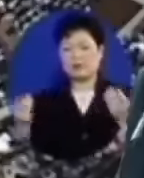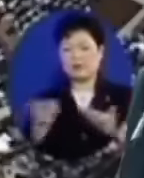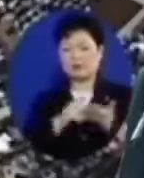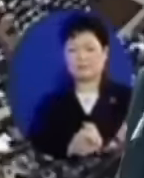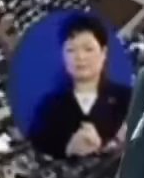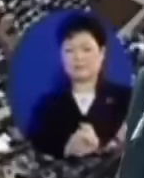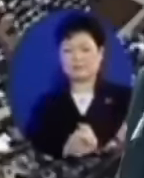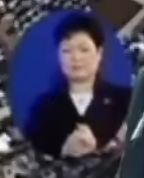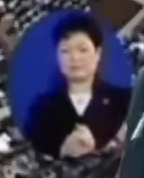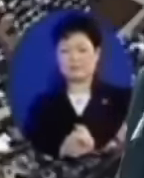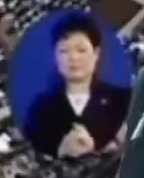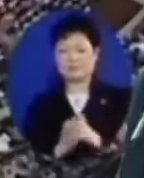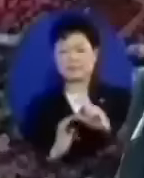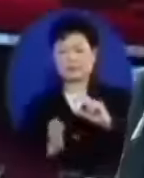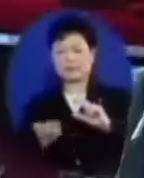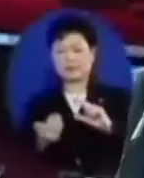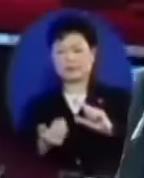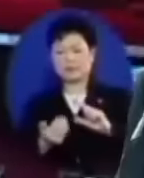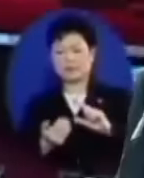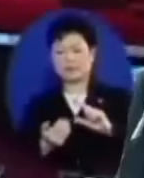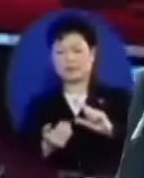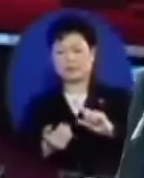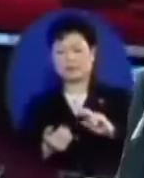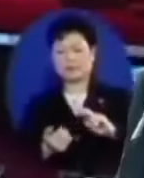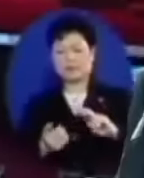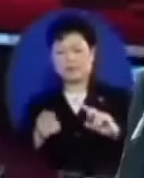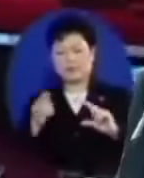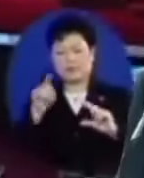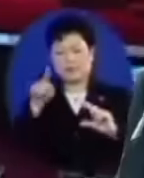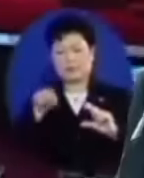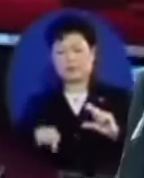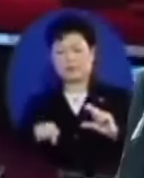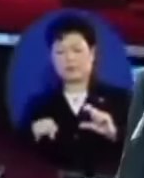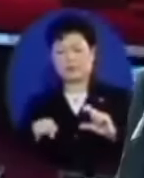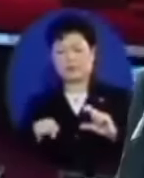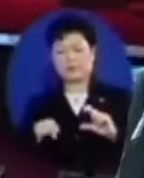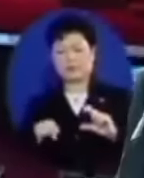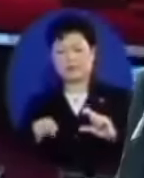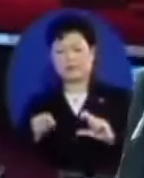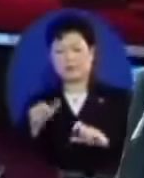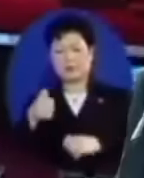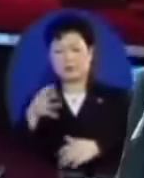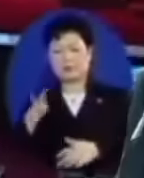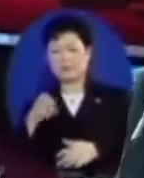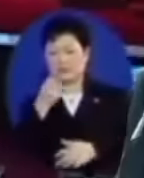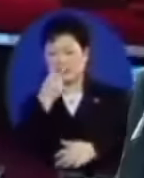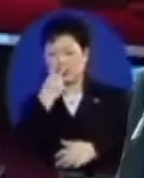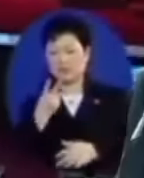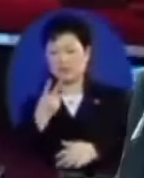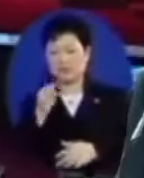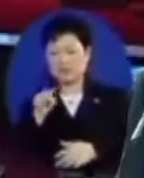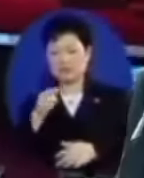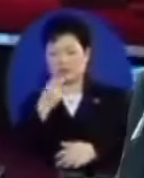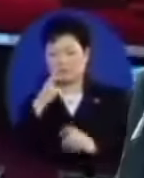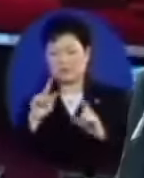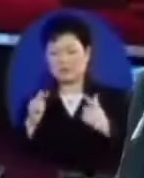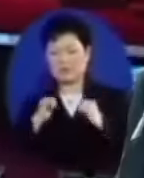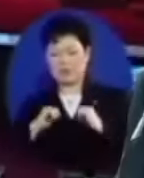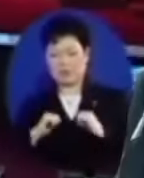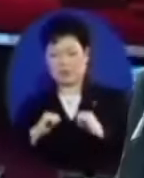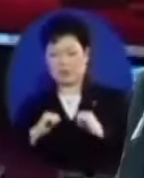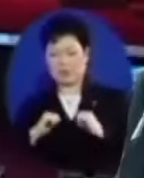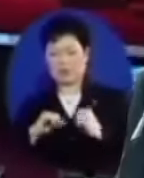것입니다. 고린도전서 15장 54절에 이 썩을 것이 썩지 아니함을 입고 이 죽을 것이 죽지 아니함을 입을